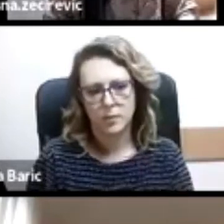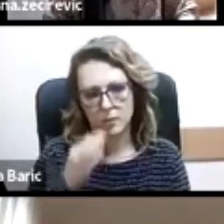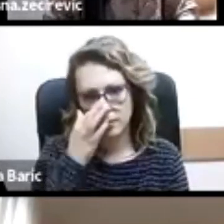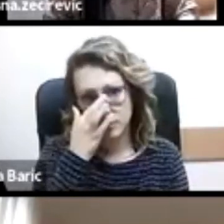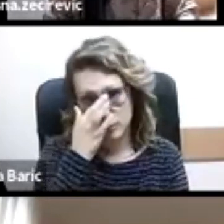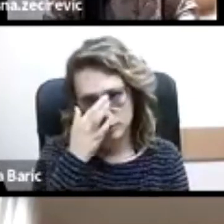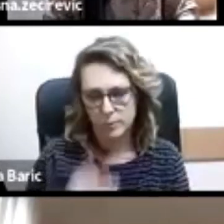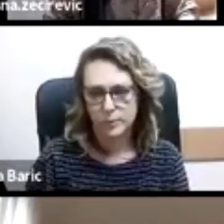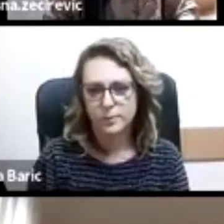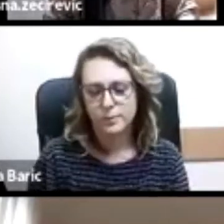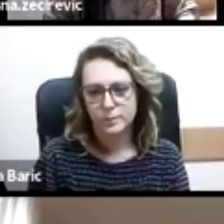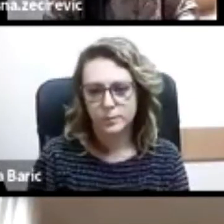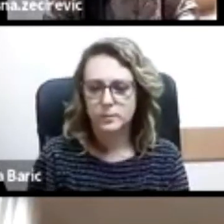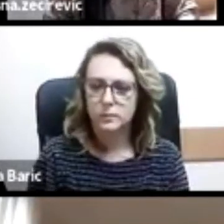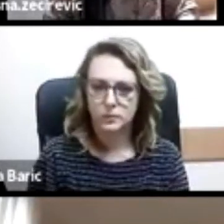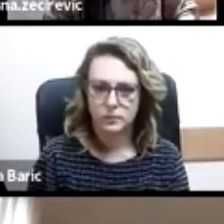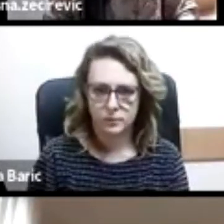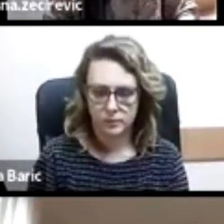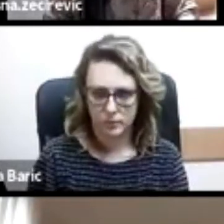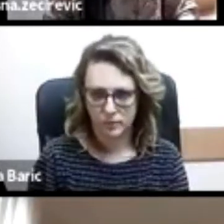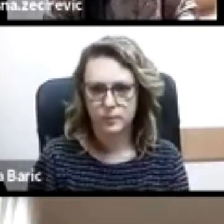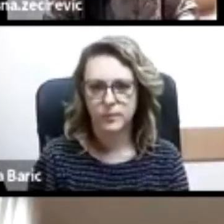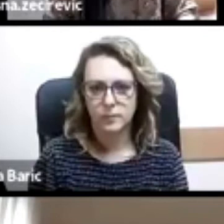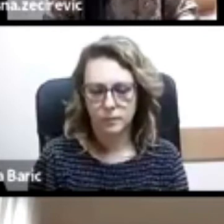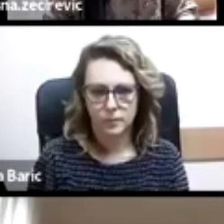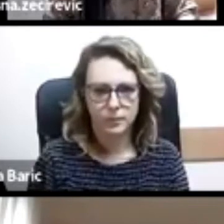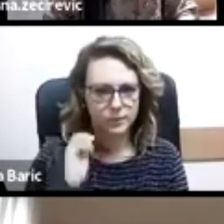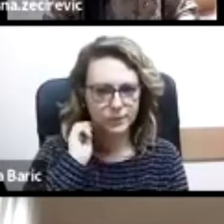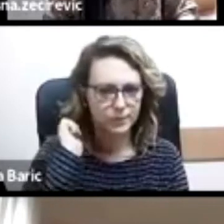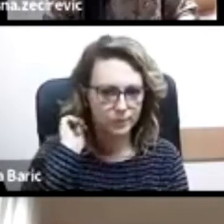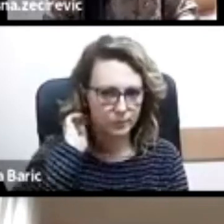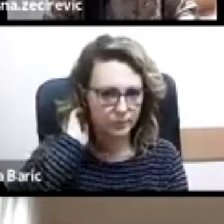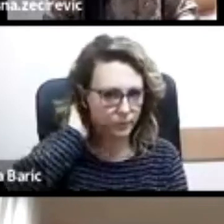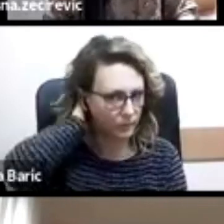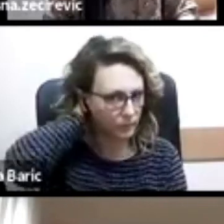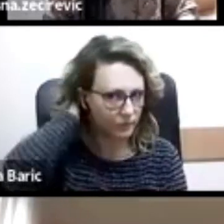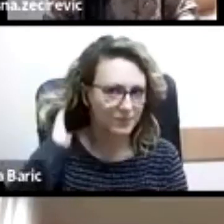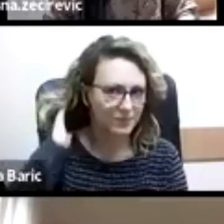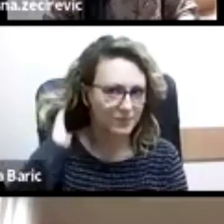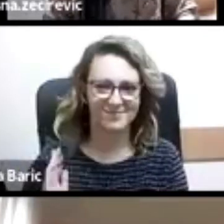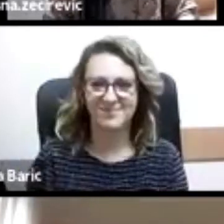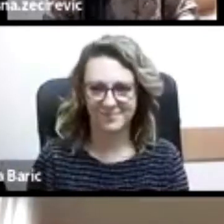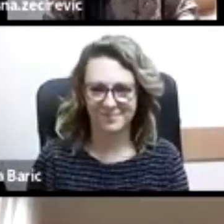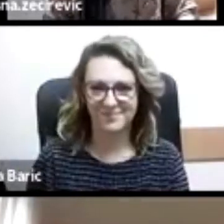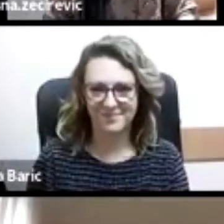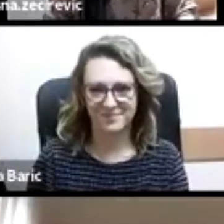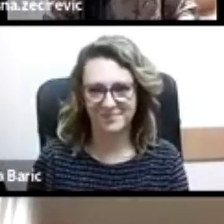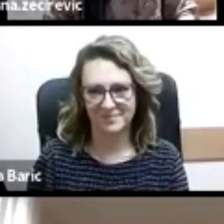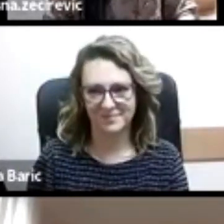strane, ogromna doza strpljivosti, pa i od strane gluhe osobe, jer oni hoće dobiti odmah na istom mjestu